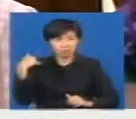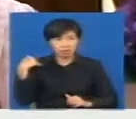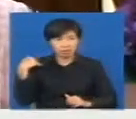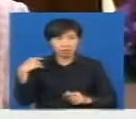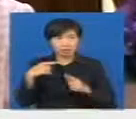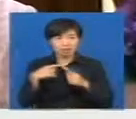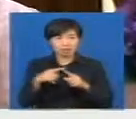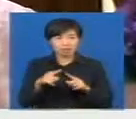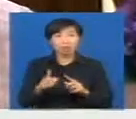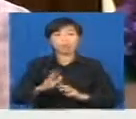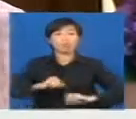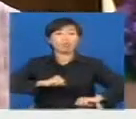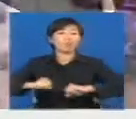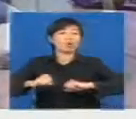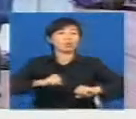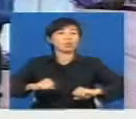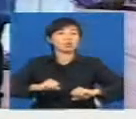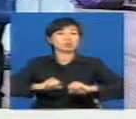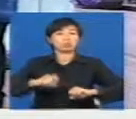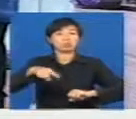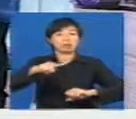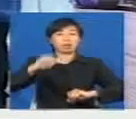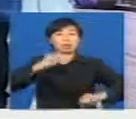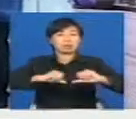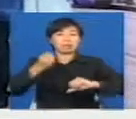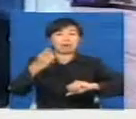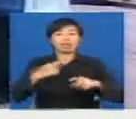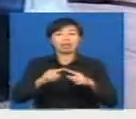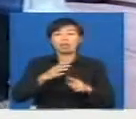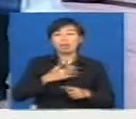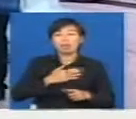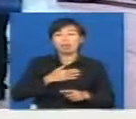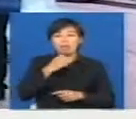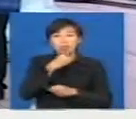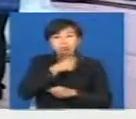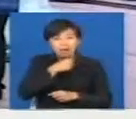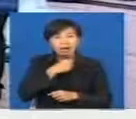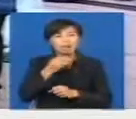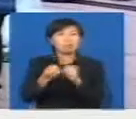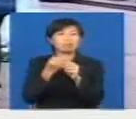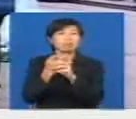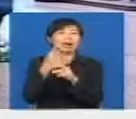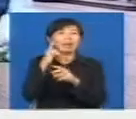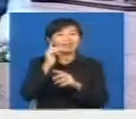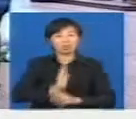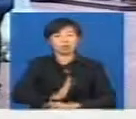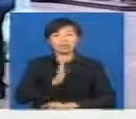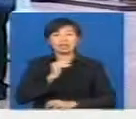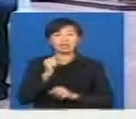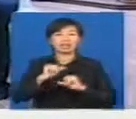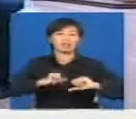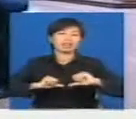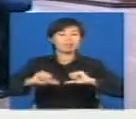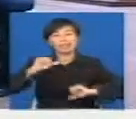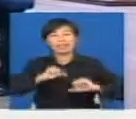ผู้แสดงหนุ่มๆสาวๆฮะไอ้พวกผมเนี่ยโผล่หน่อยพี่อนิดนะ พี่มาสัก ตามอายุตามอายุเพราะว่าเขาต้องหา